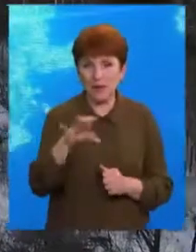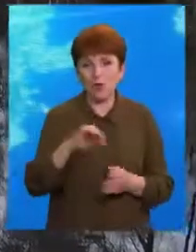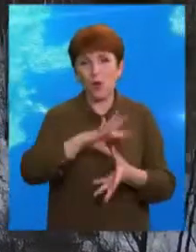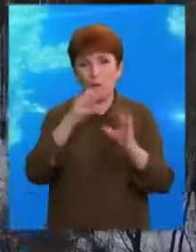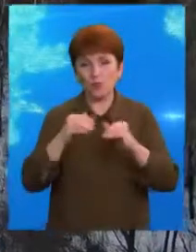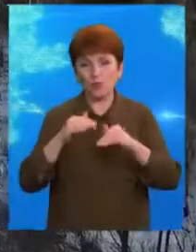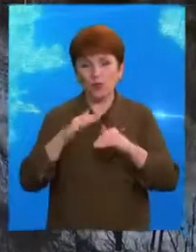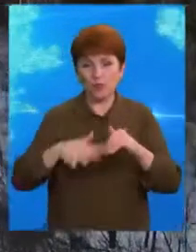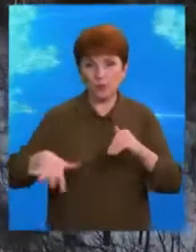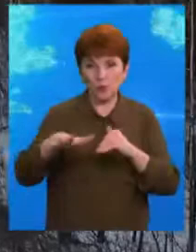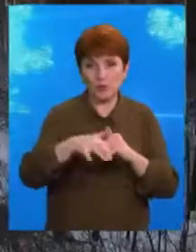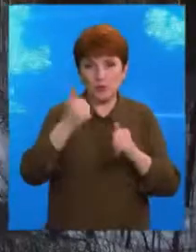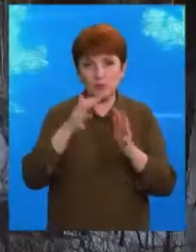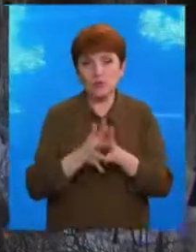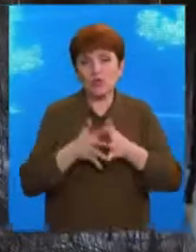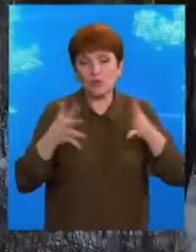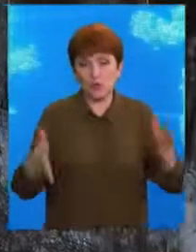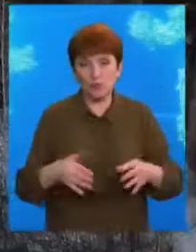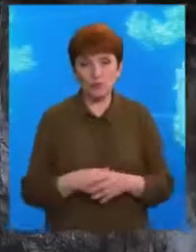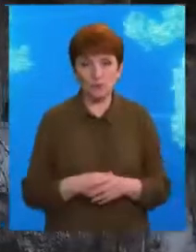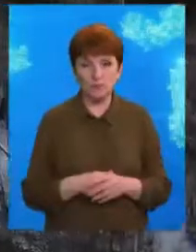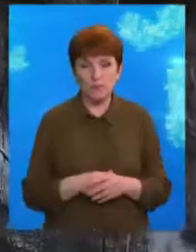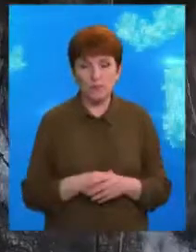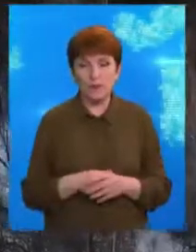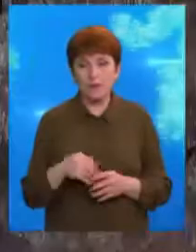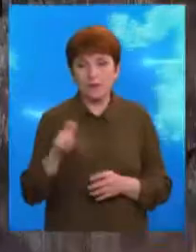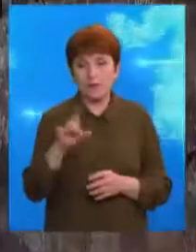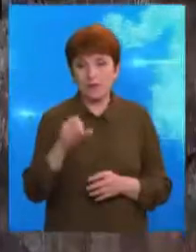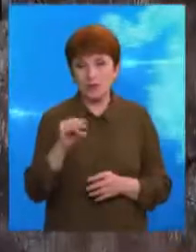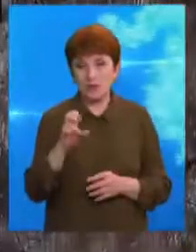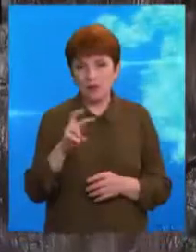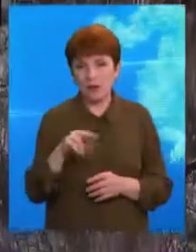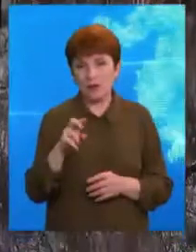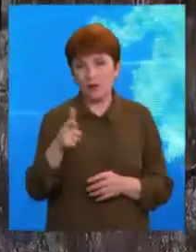площадь памятника природы стала даже еще больше. Маргарита Хижняк, Павел Головин, ОТВ.